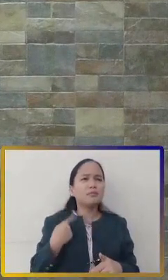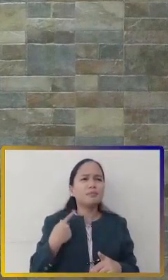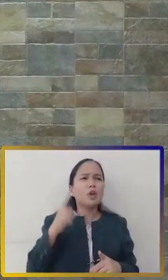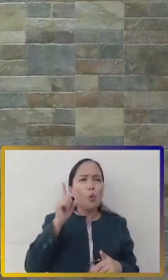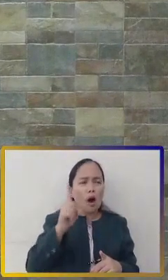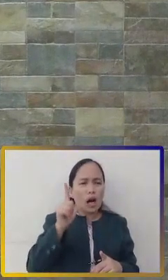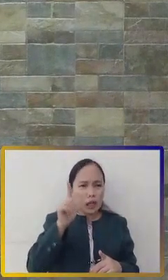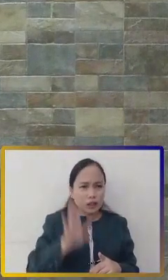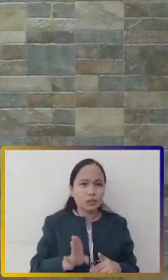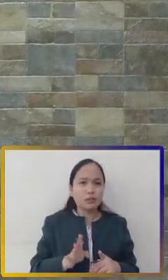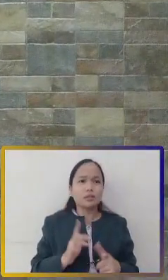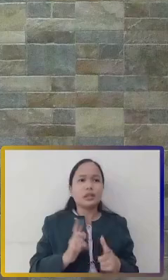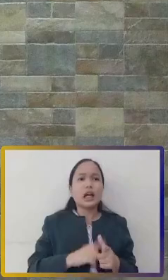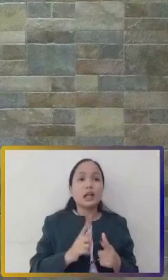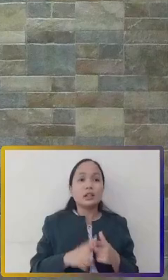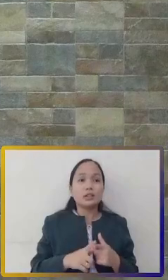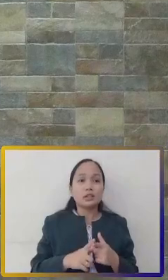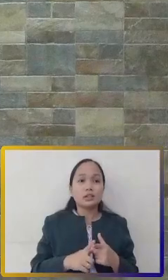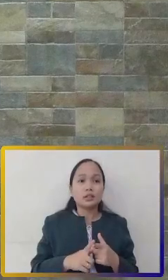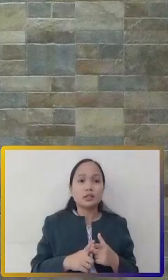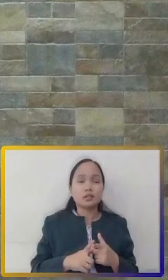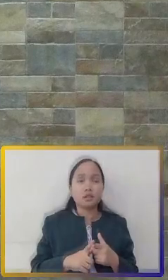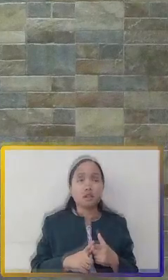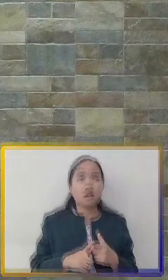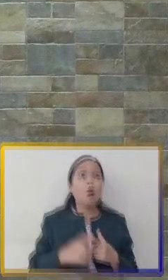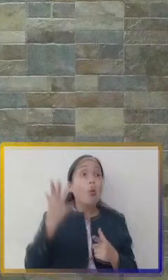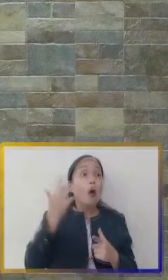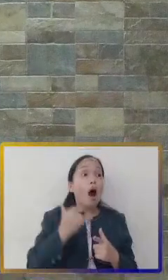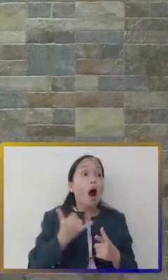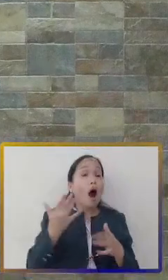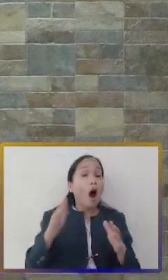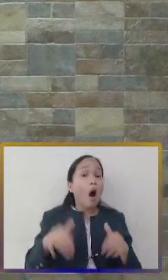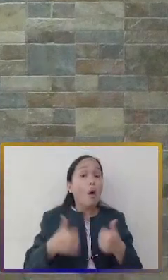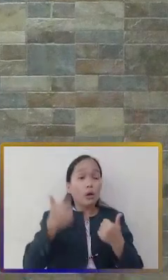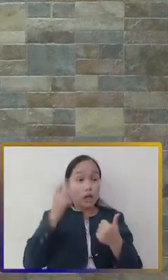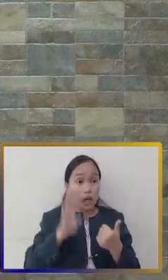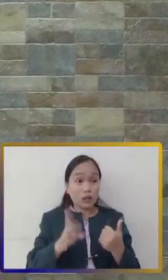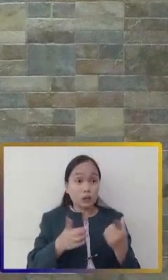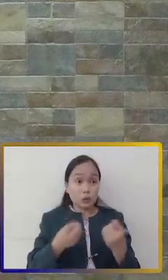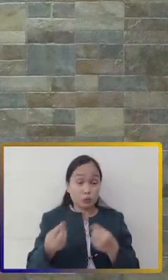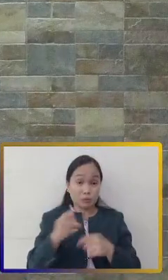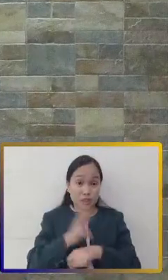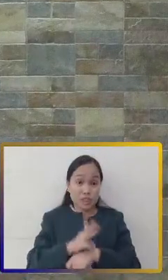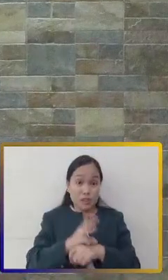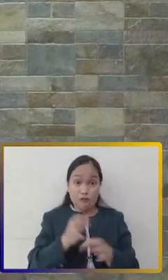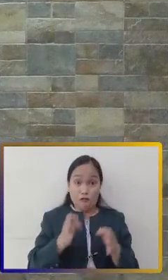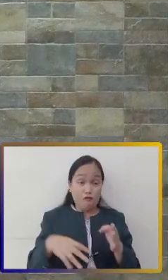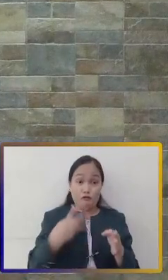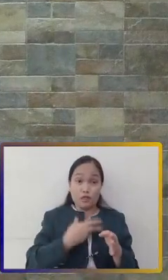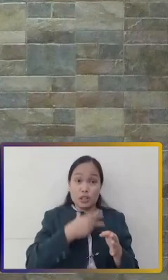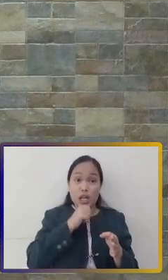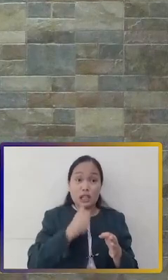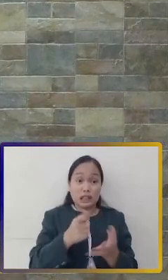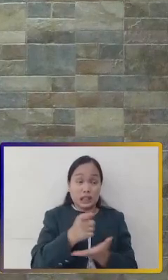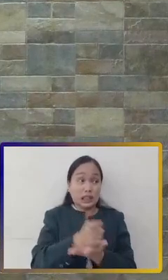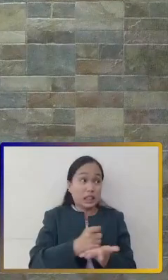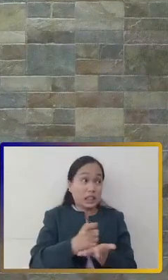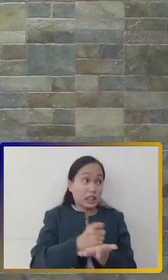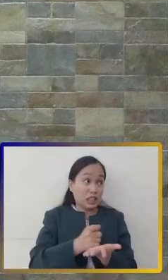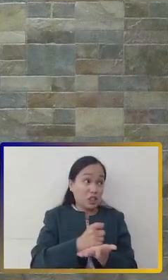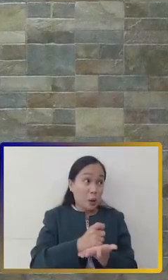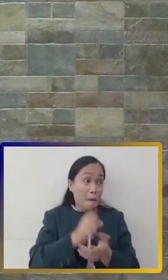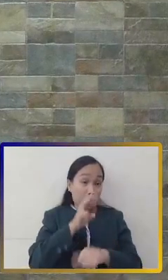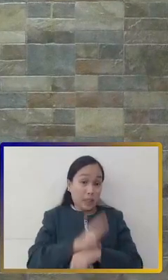tayo mga kapatid. Kaya kung paano natin tratuhin ang ministry ng Panginoon, if we're not going to treat the